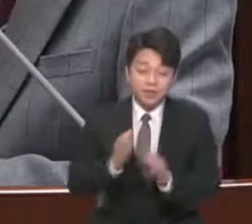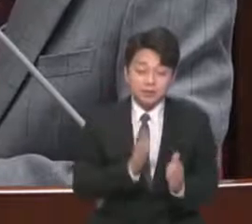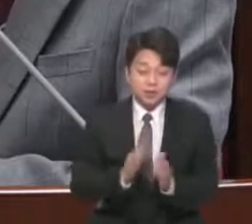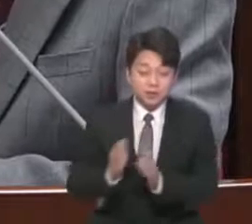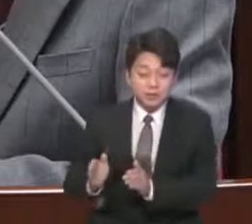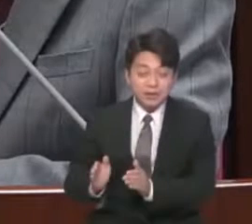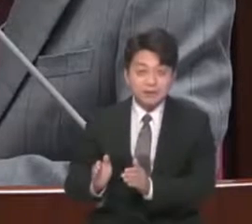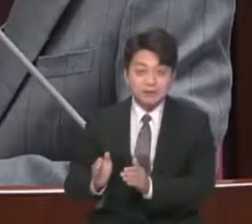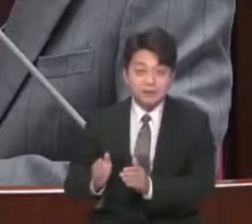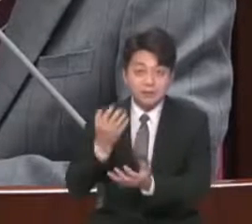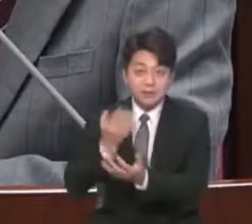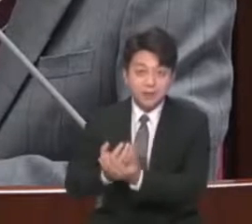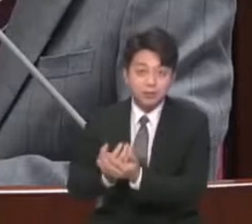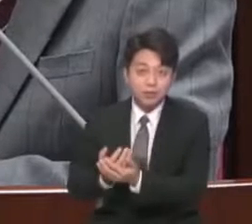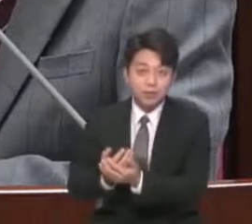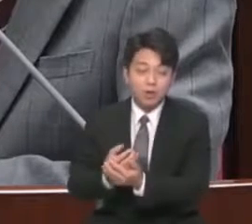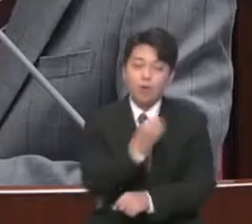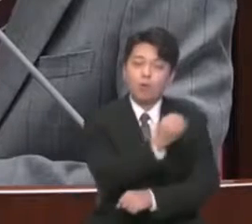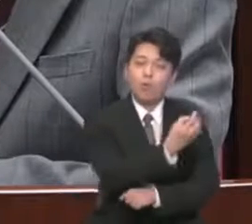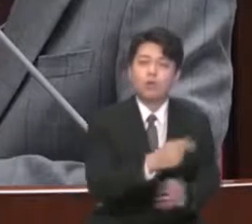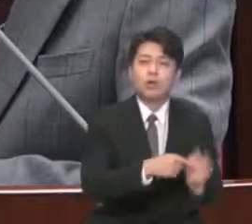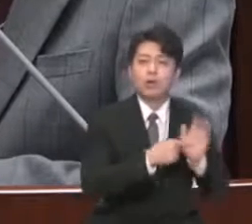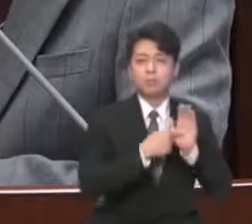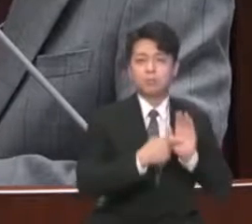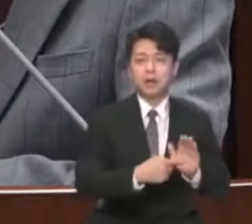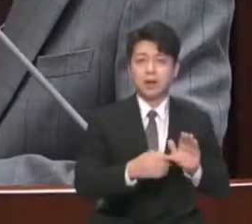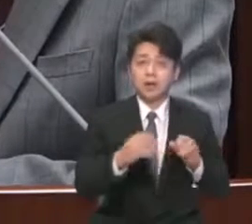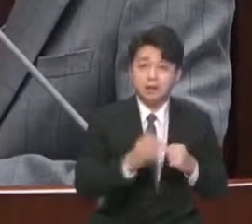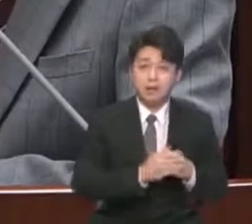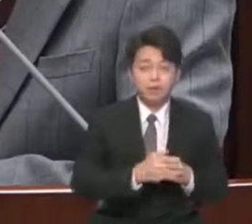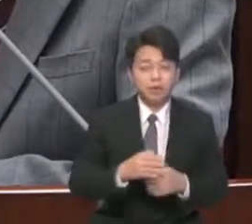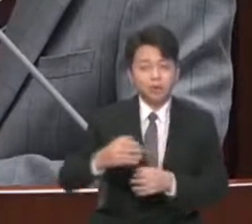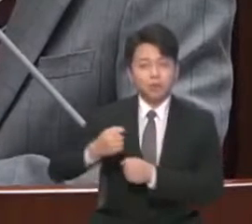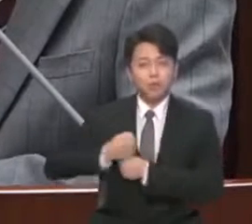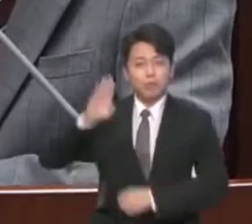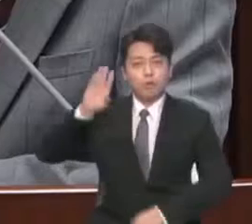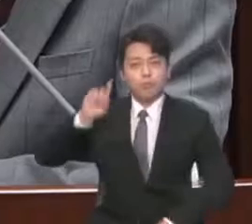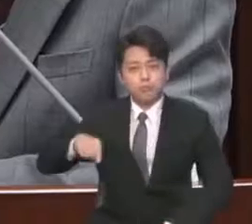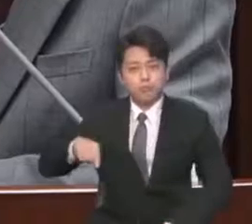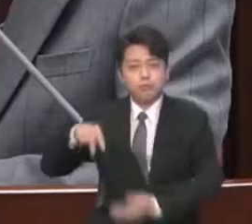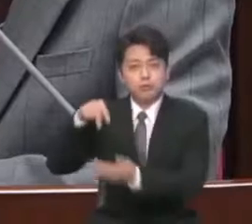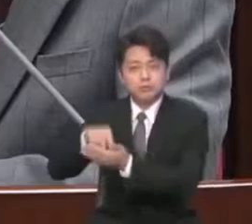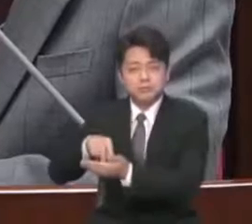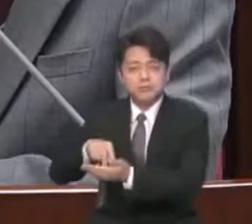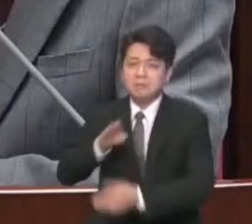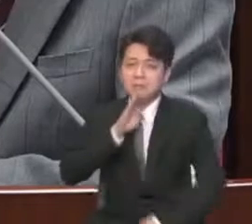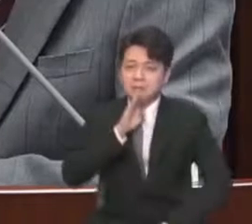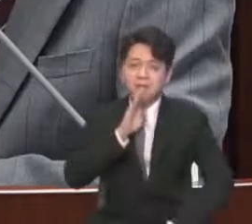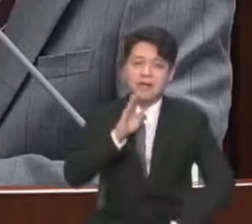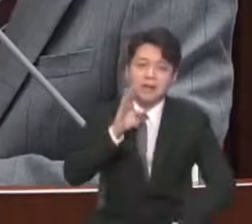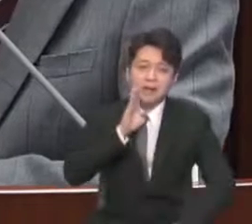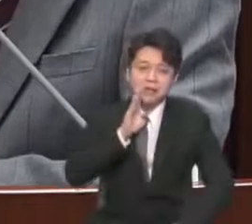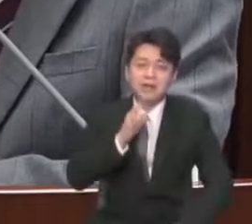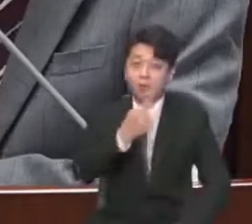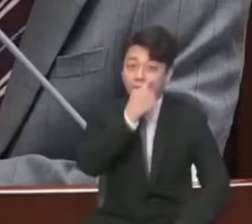때문에 우리 국방부에서 작성한 자료가 맞느냐 아니냐 그 부분에 대해서 사실 확인을 해준